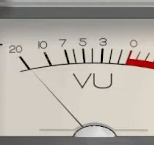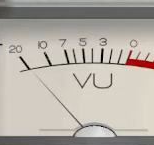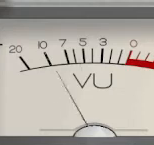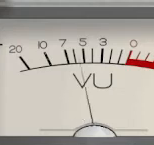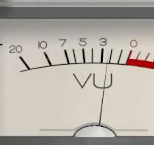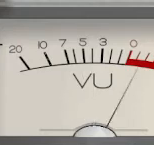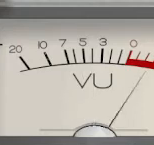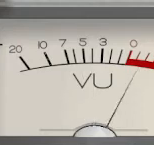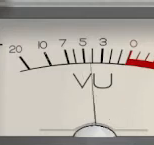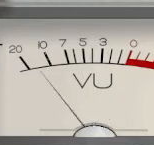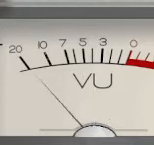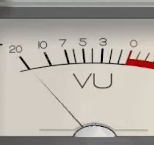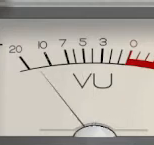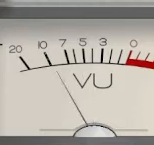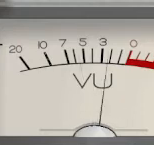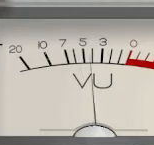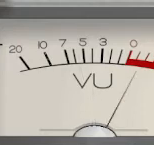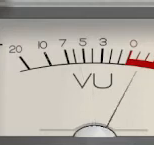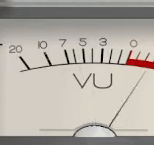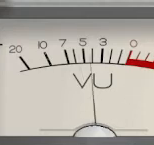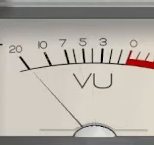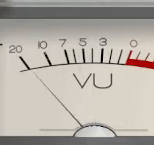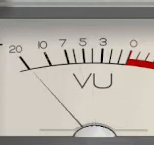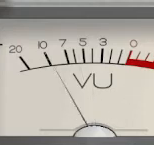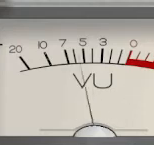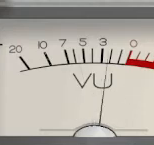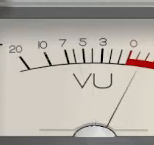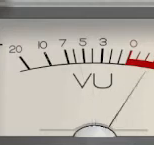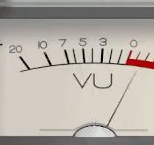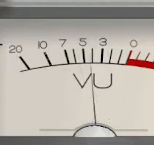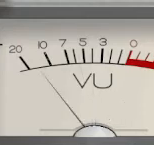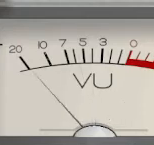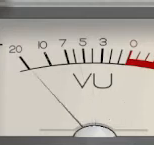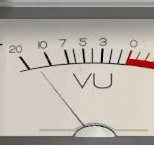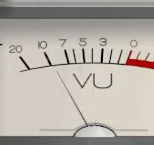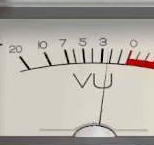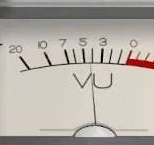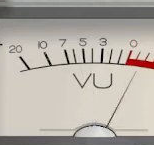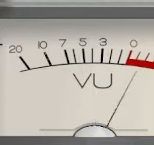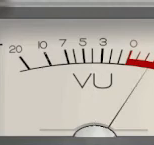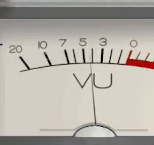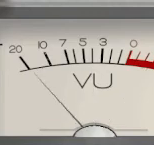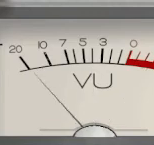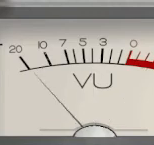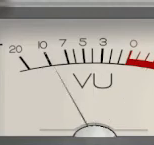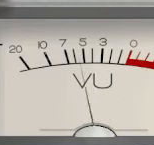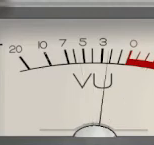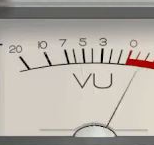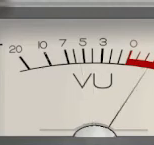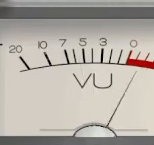ฟังทั่วโลกกับ www.trangradio.net